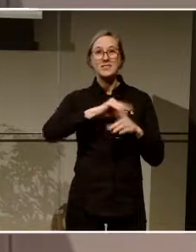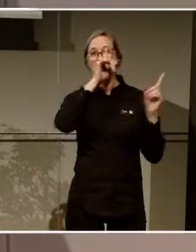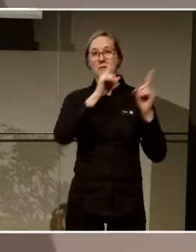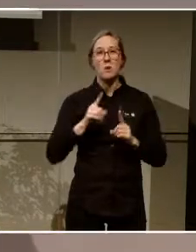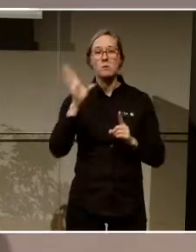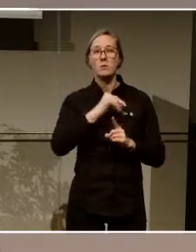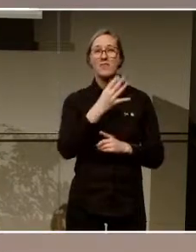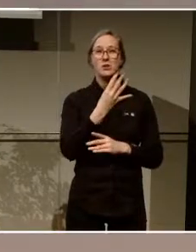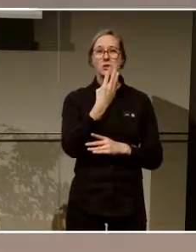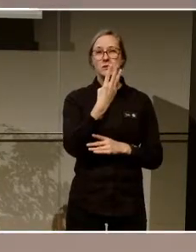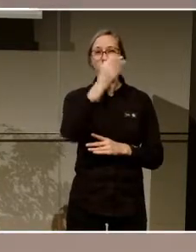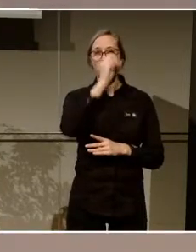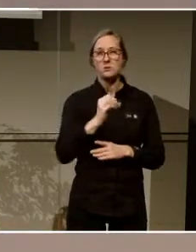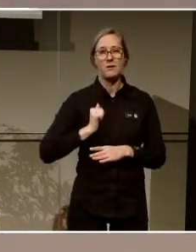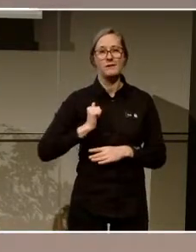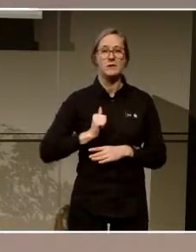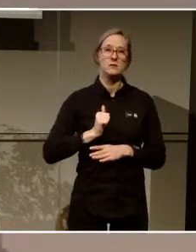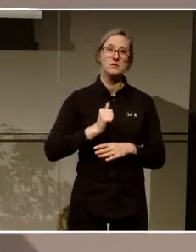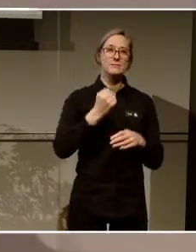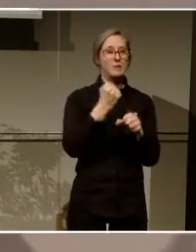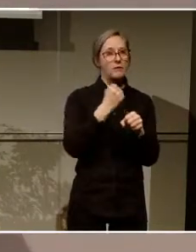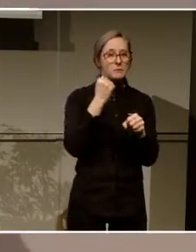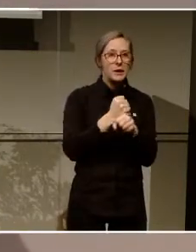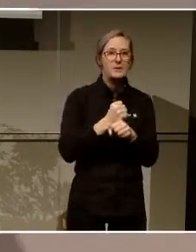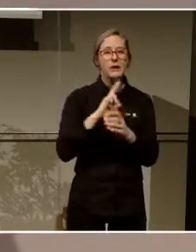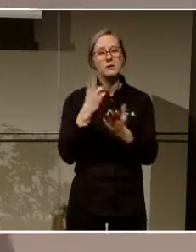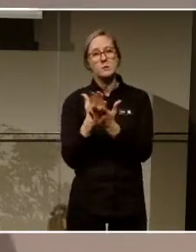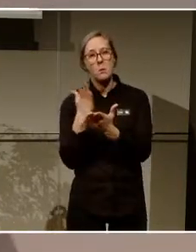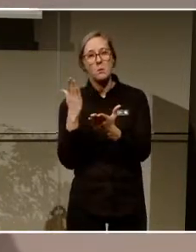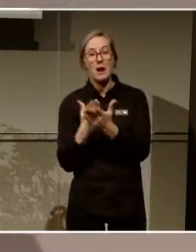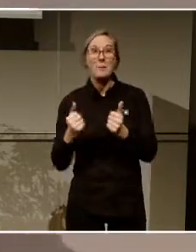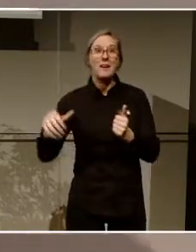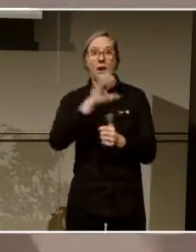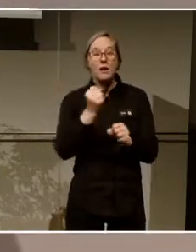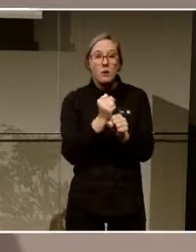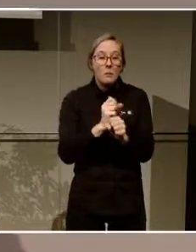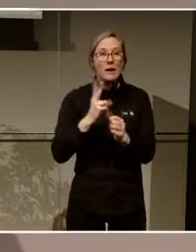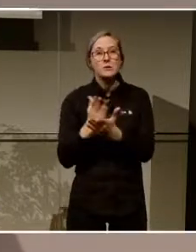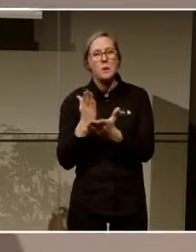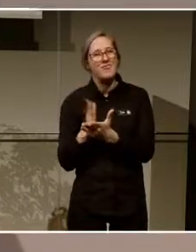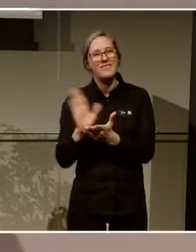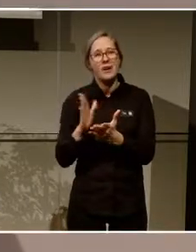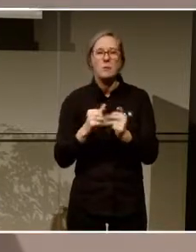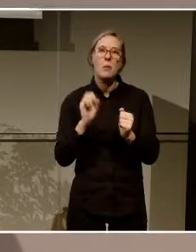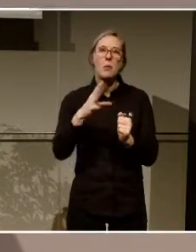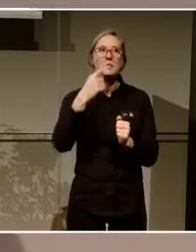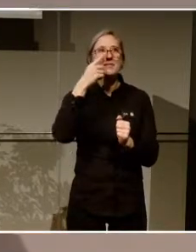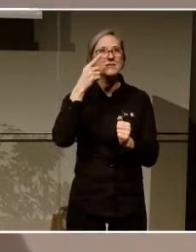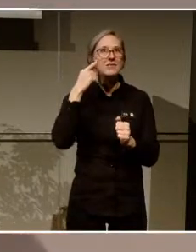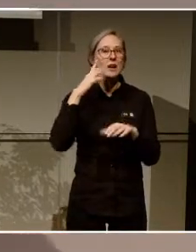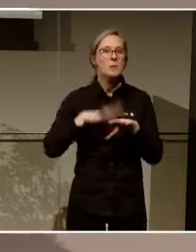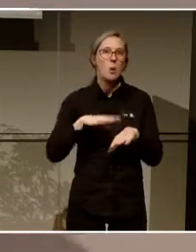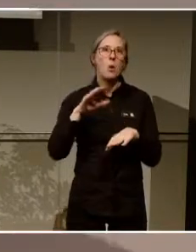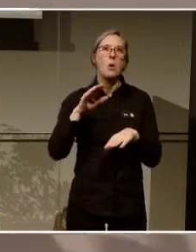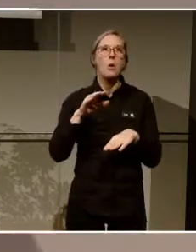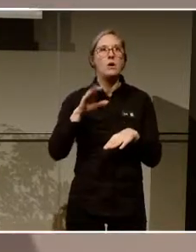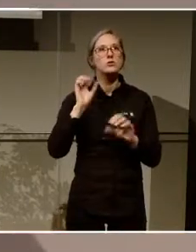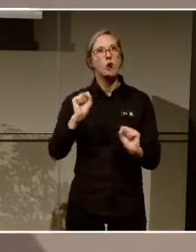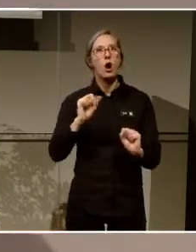som använder internet på jobbet eller i skolan. Men det är ju inte alla som jobbar eller går i skolan. Men om ni tänker att ni vill gå ut med ett budskap